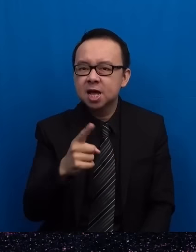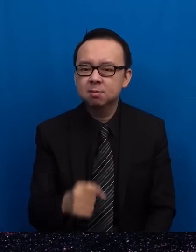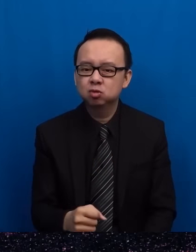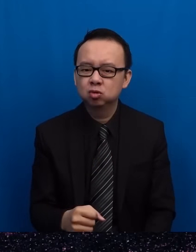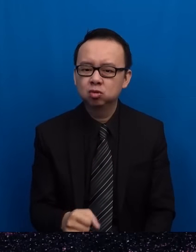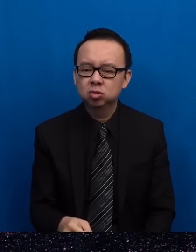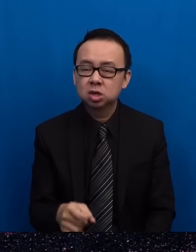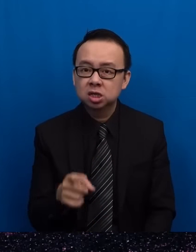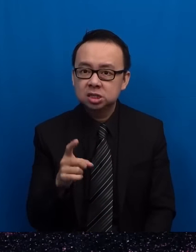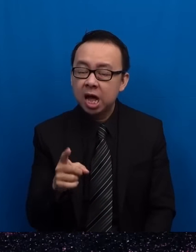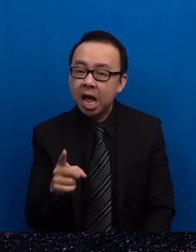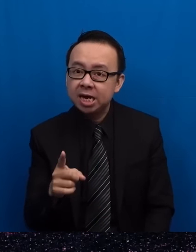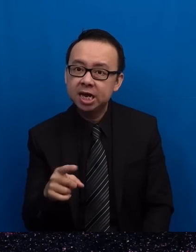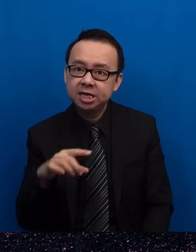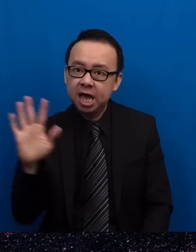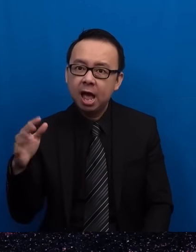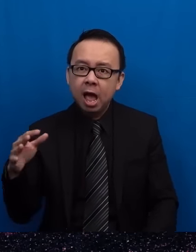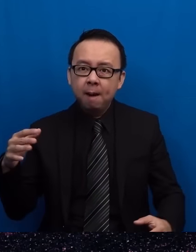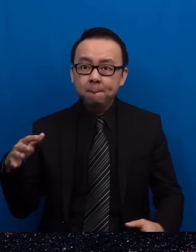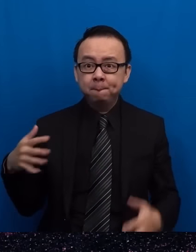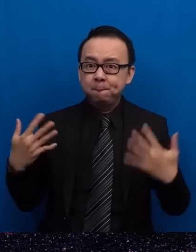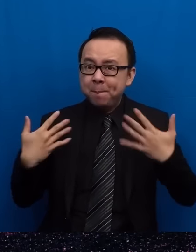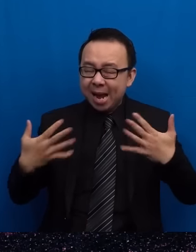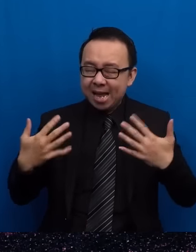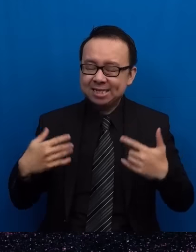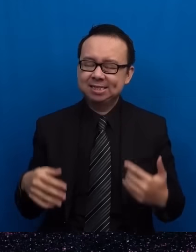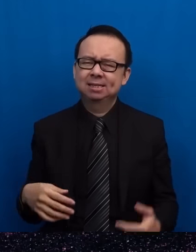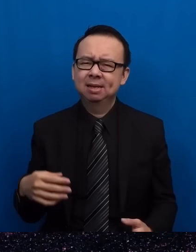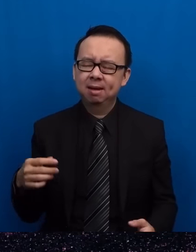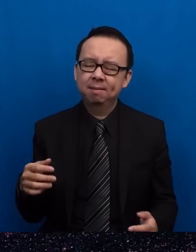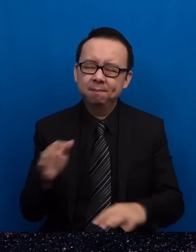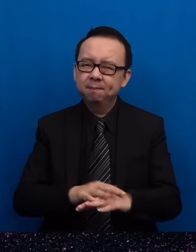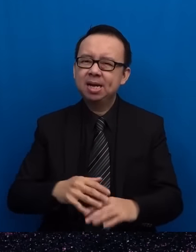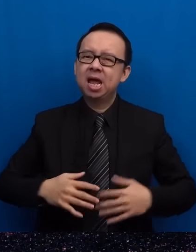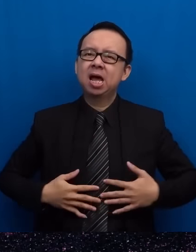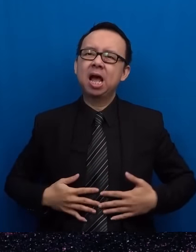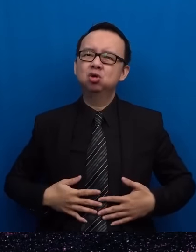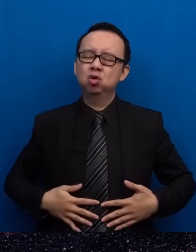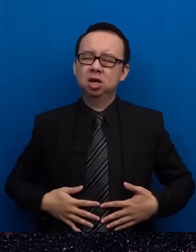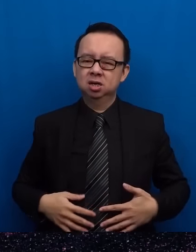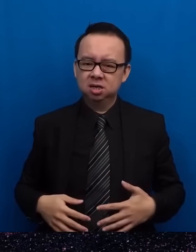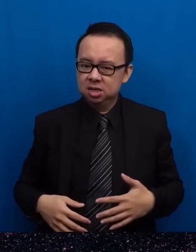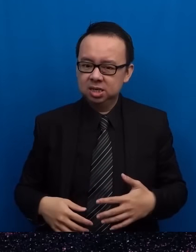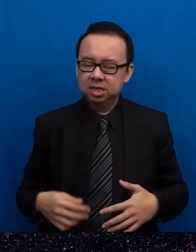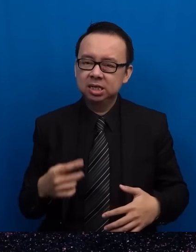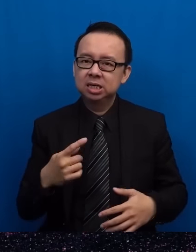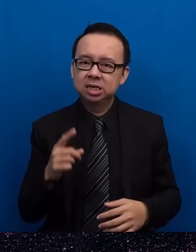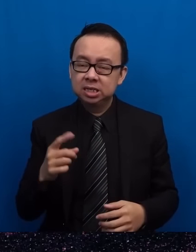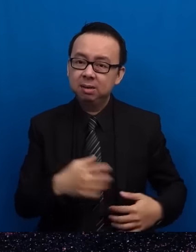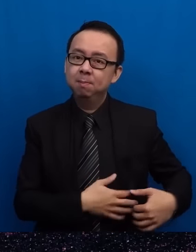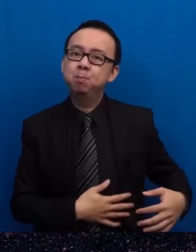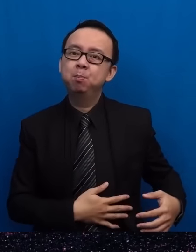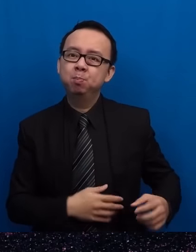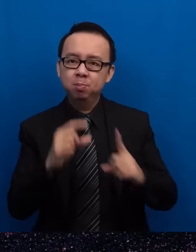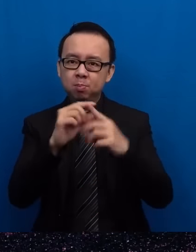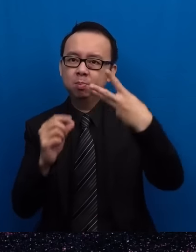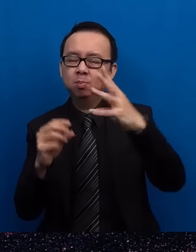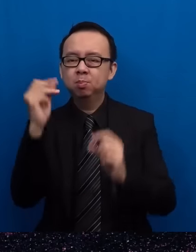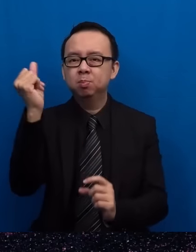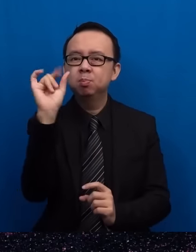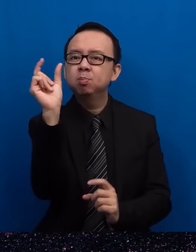daerah kandungan, di daerah your lower body, di abdomen, di daerah perut, di daerah sana, di mana